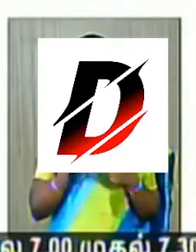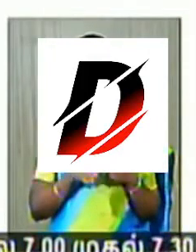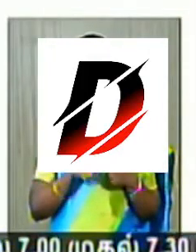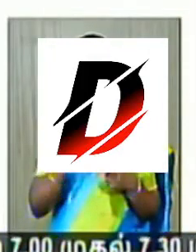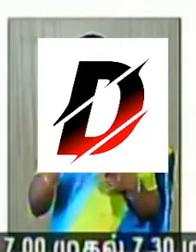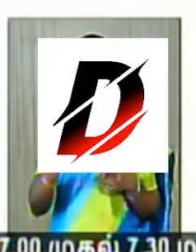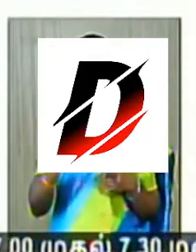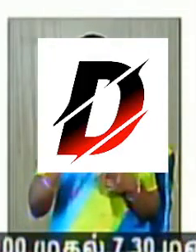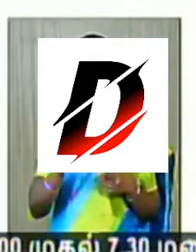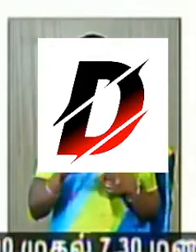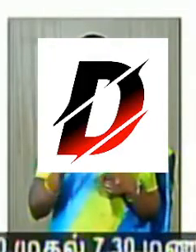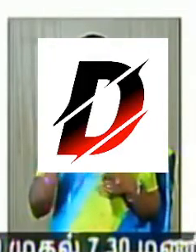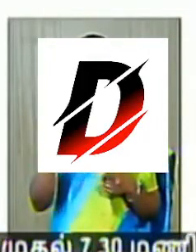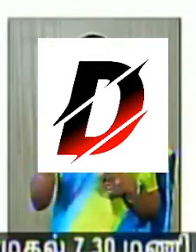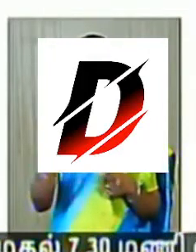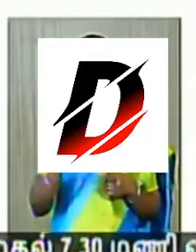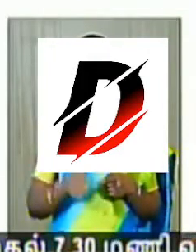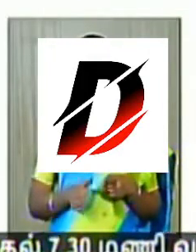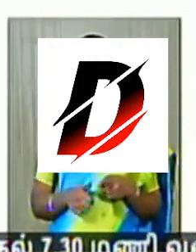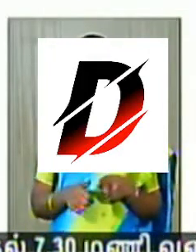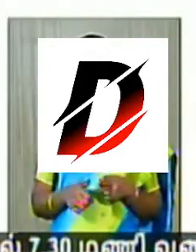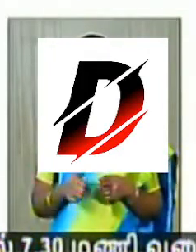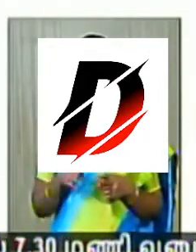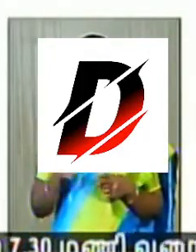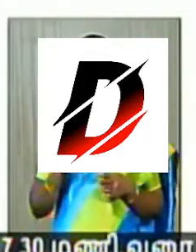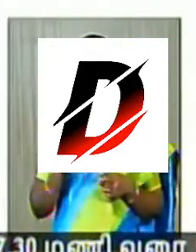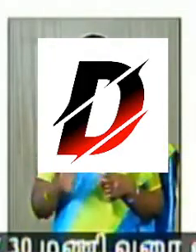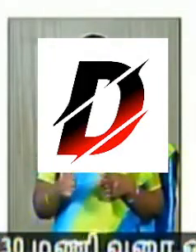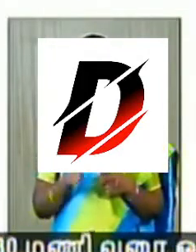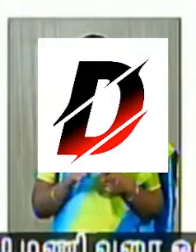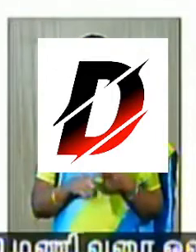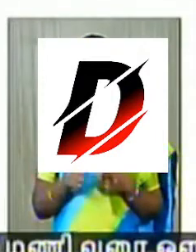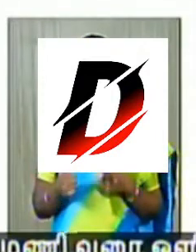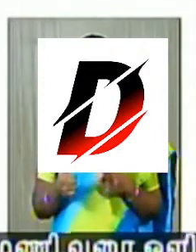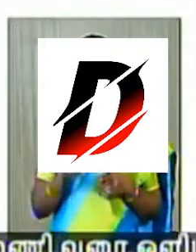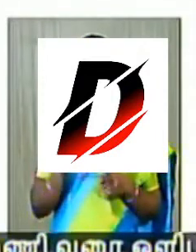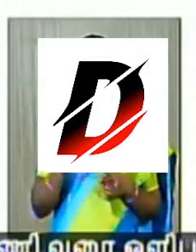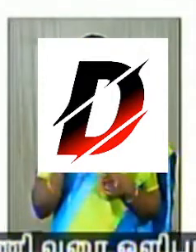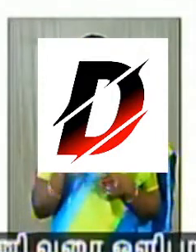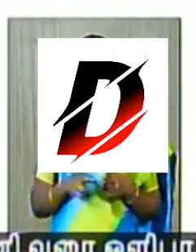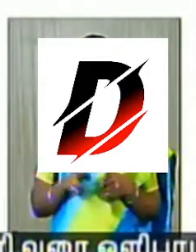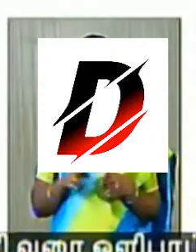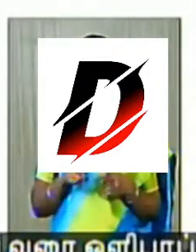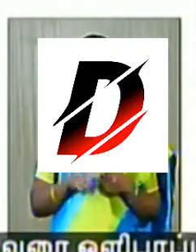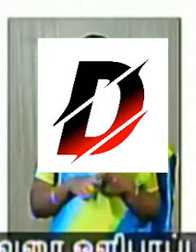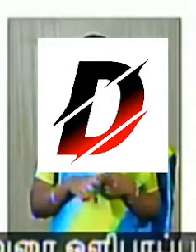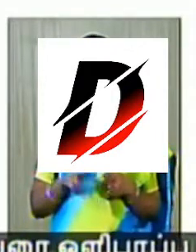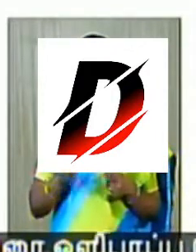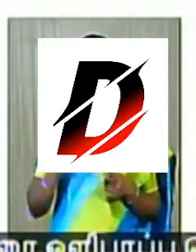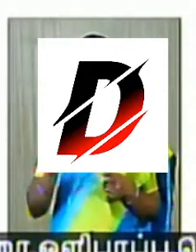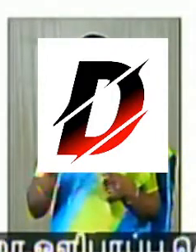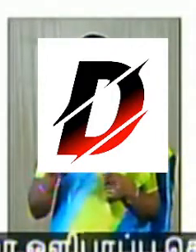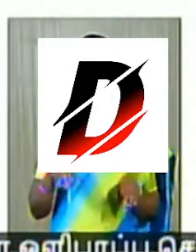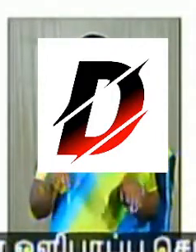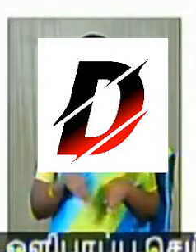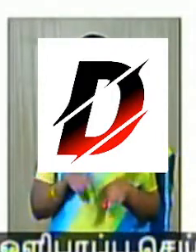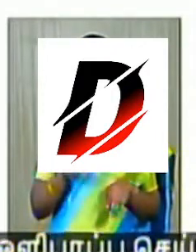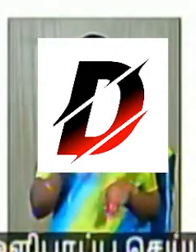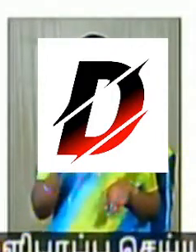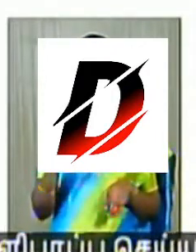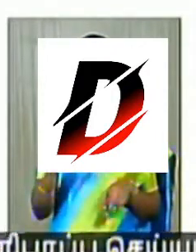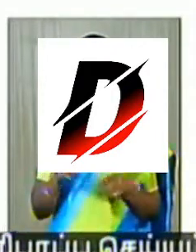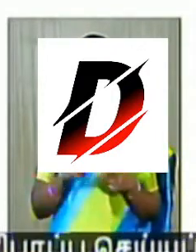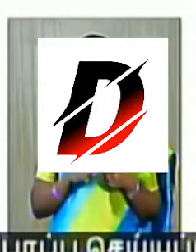சிக்ஸையும் ஆட் கூட்டினால் கிடைப்பது 12 12 8 கூட்டினால் கிடைப்பது 20 இருபதையும் பார்த்தியும் கூட்டினால் கிடைப்பது